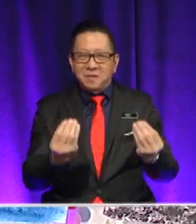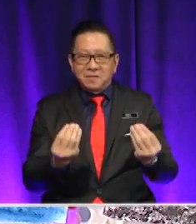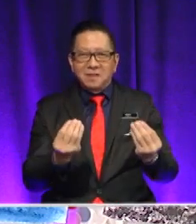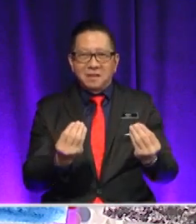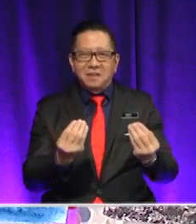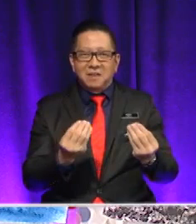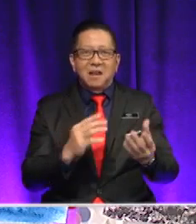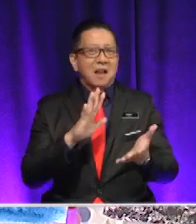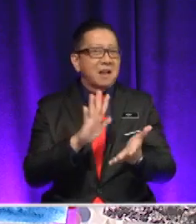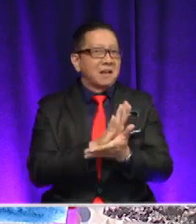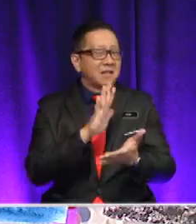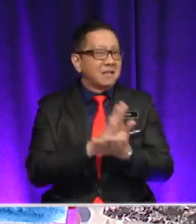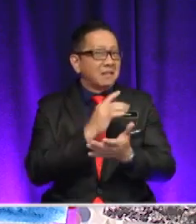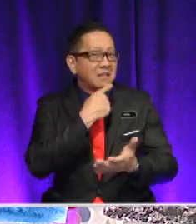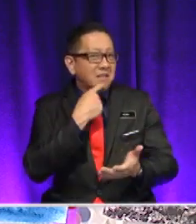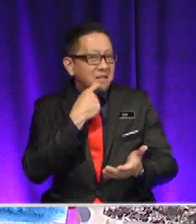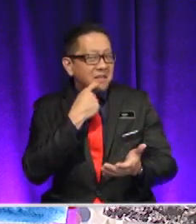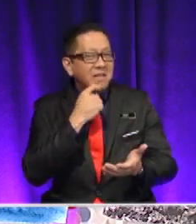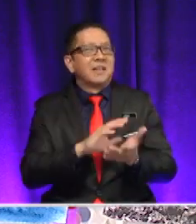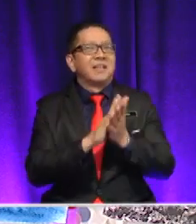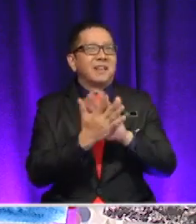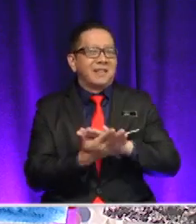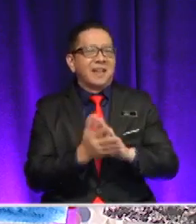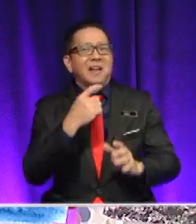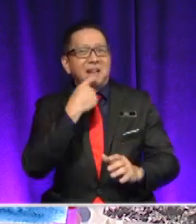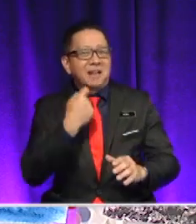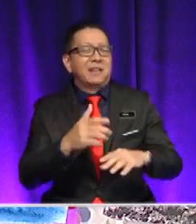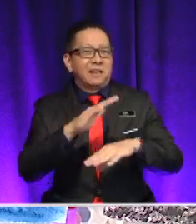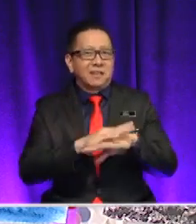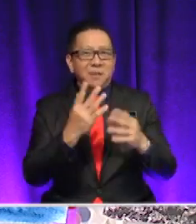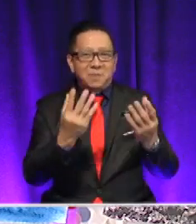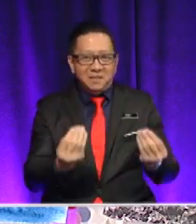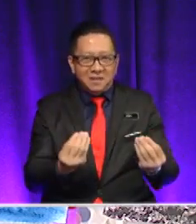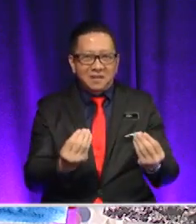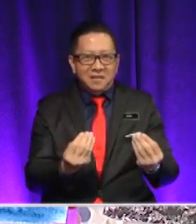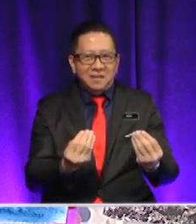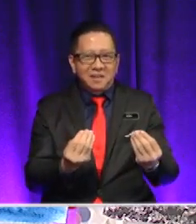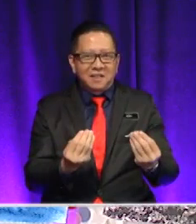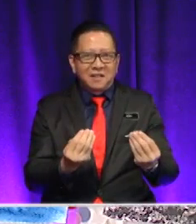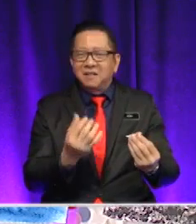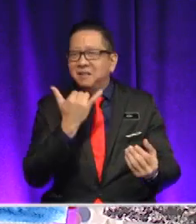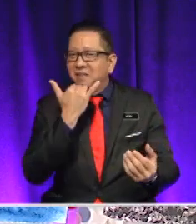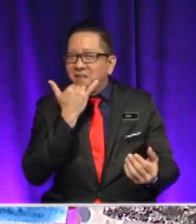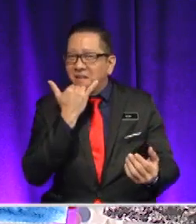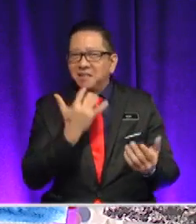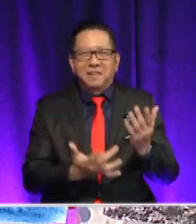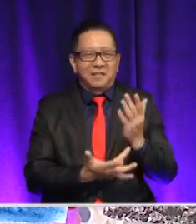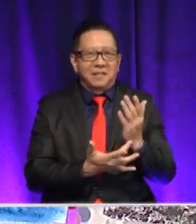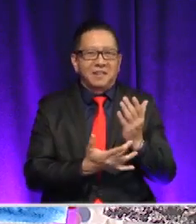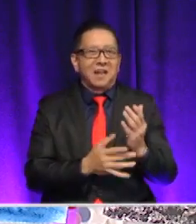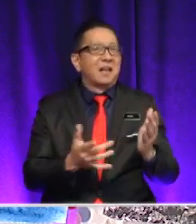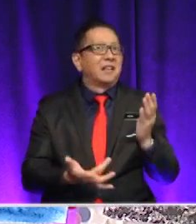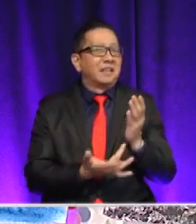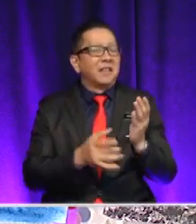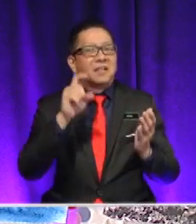kertas kering sudah jadi kering atas basah sudah tak betul ini gitu Yang penting teknik